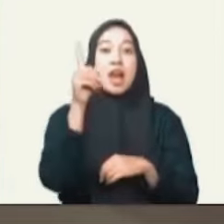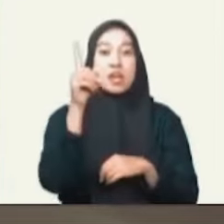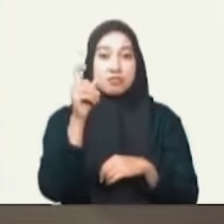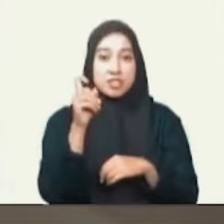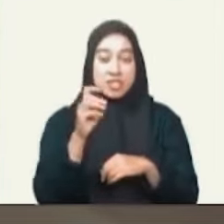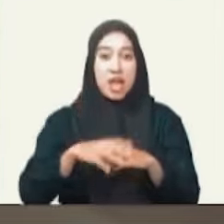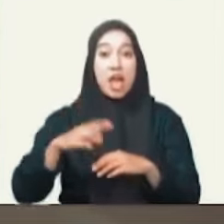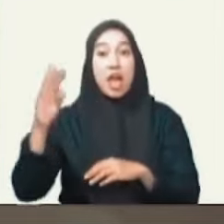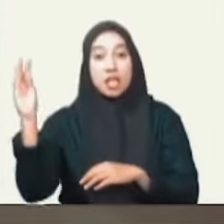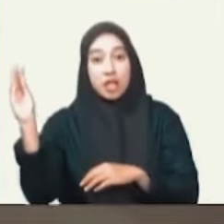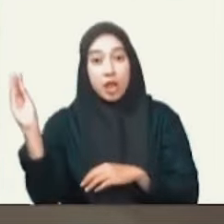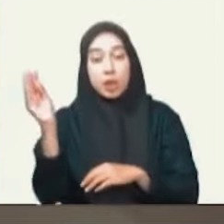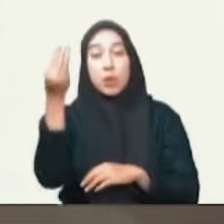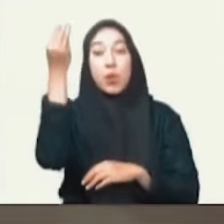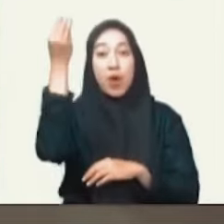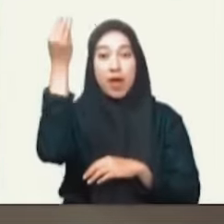ketua